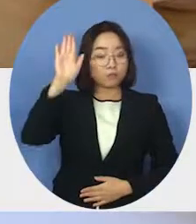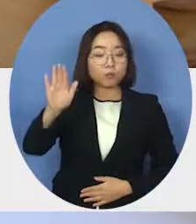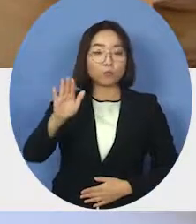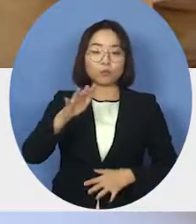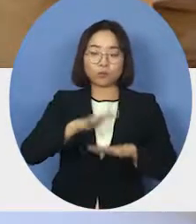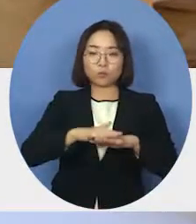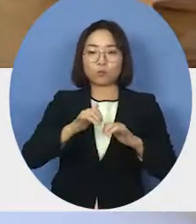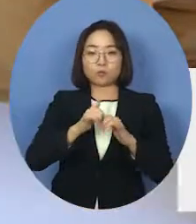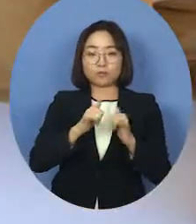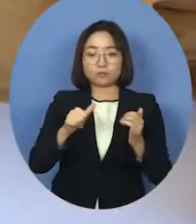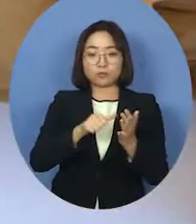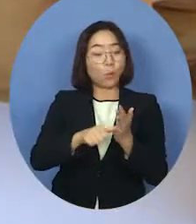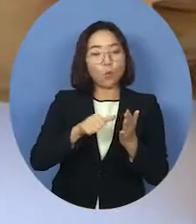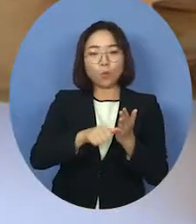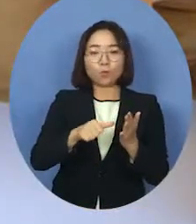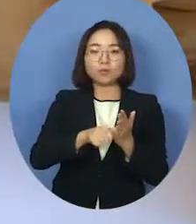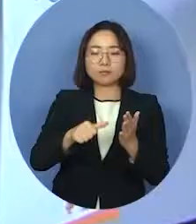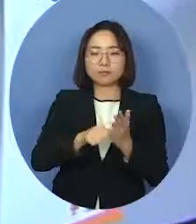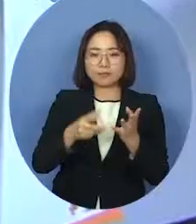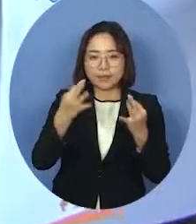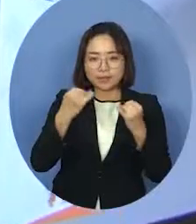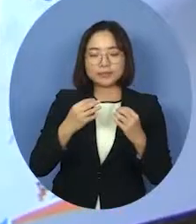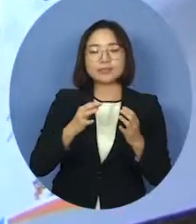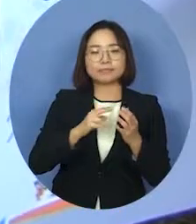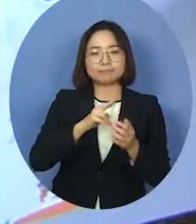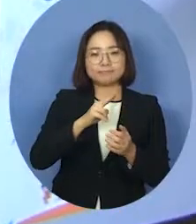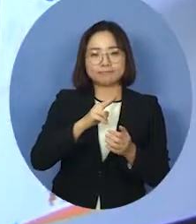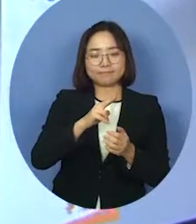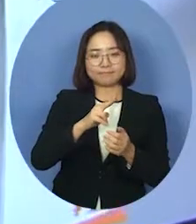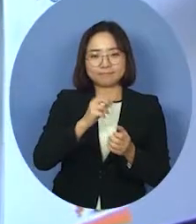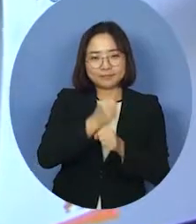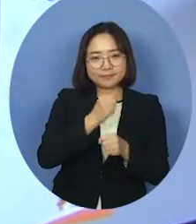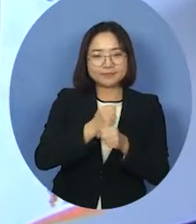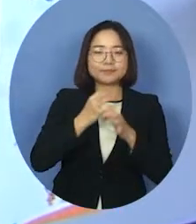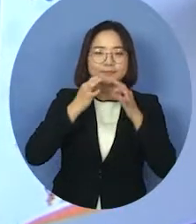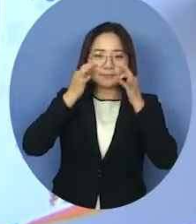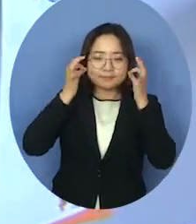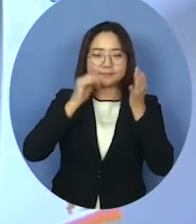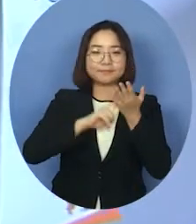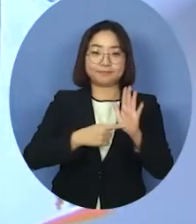공주시의 농산물을 생산, 수출할 수 있도록 노력하겠다는 다짐의 장이 되었습니다.